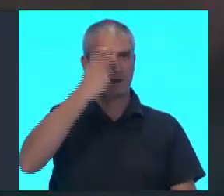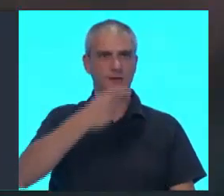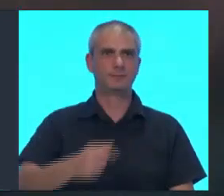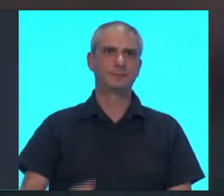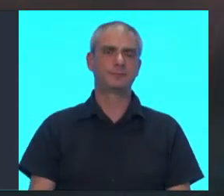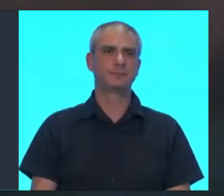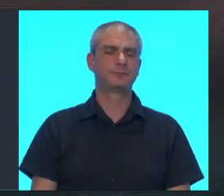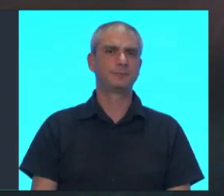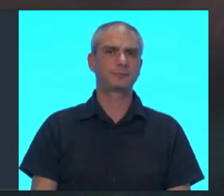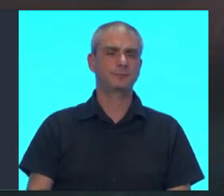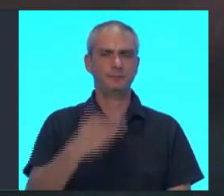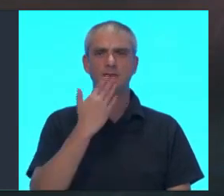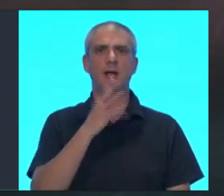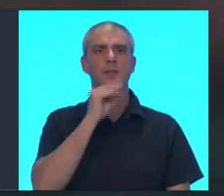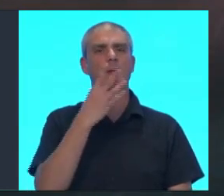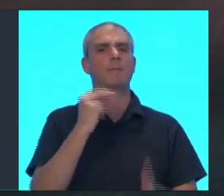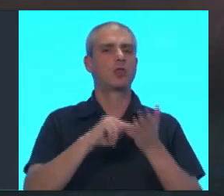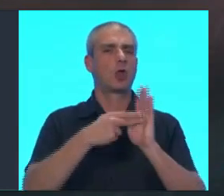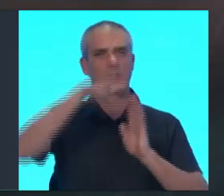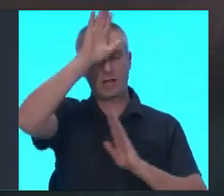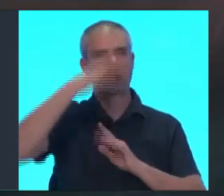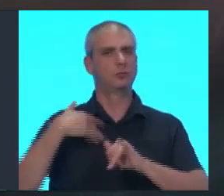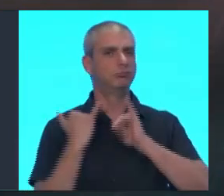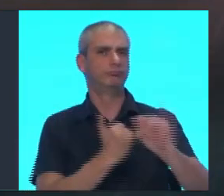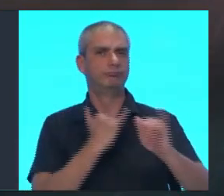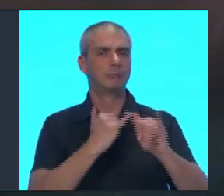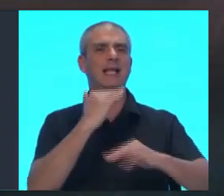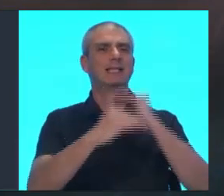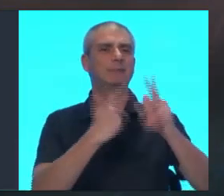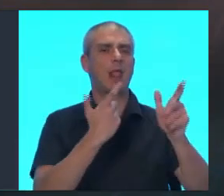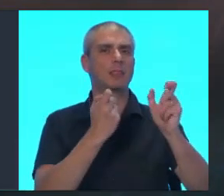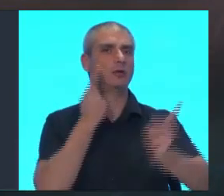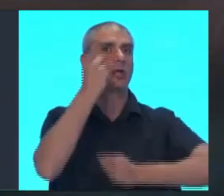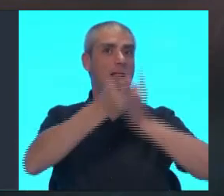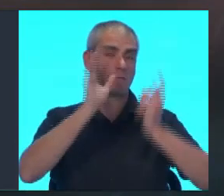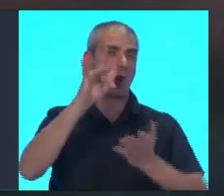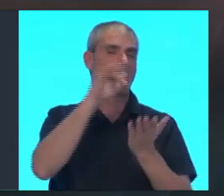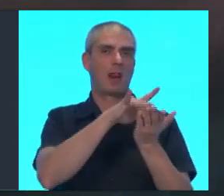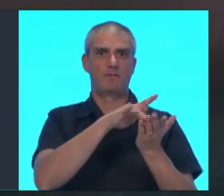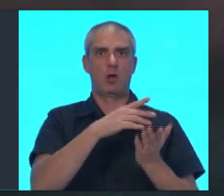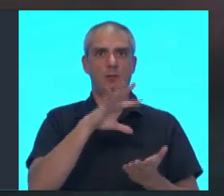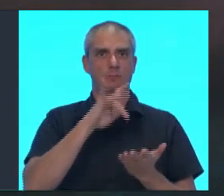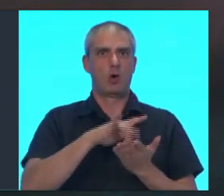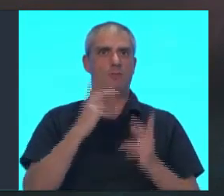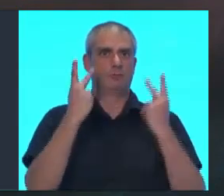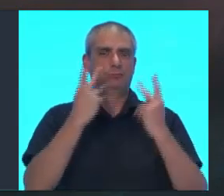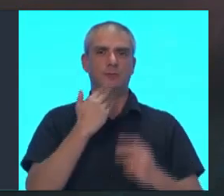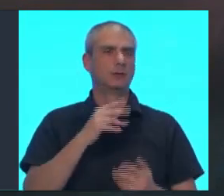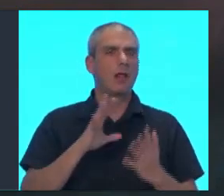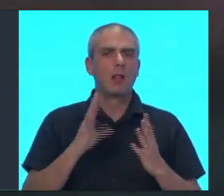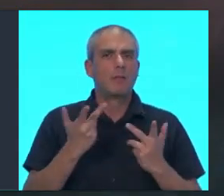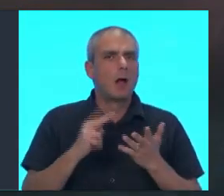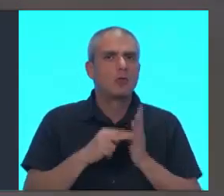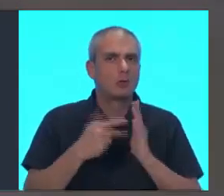הזה. בישראל מדברים הרבה על התוכנית האיראנית לצייד את חיזבאללה בטילים מדויקים, שיכולו לפגוע באתרים אסטרטגיים בישראל. איפה זה עומד התוכנית הזו?